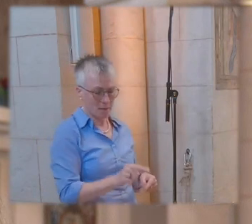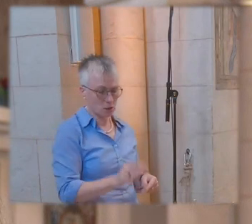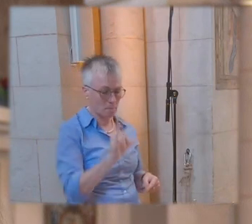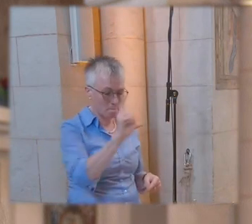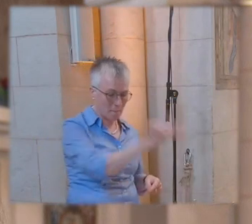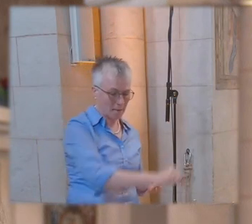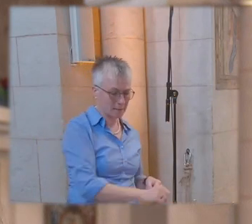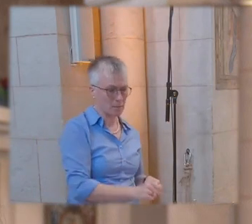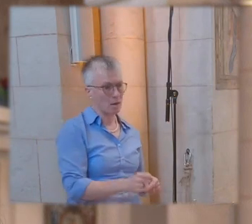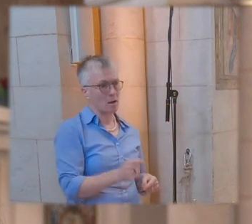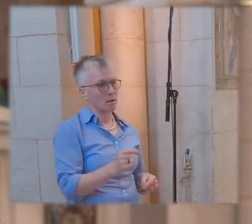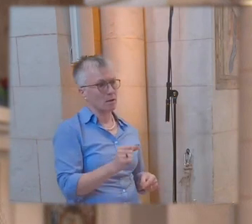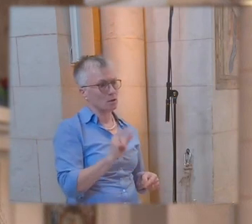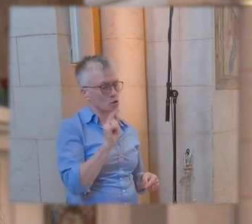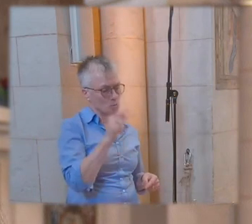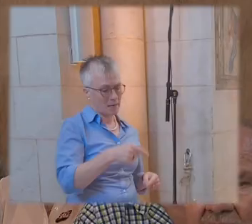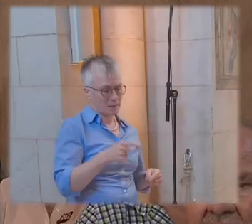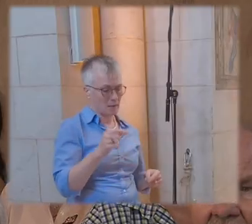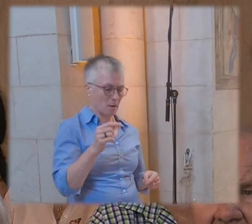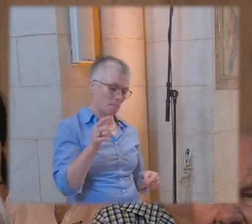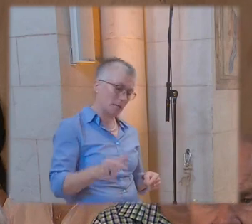Herrn und gegen dich aufgelehnt.